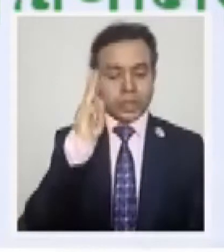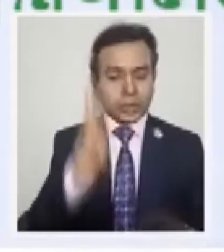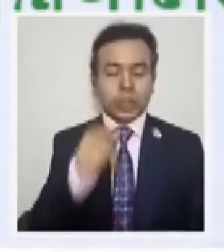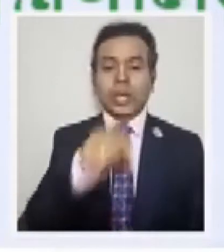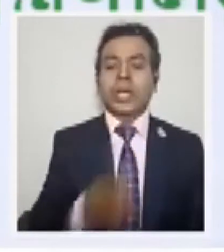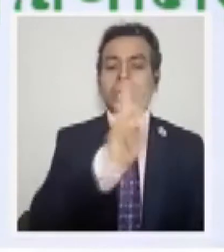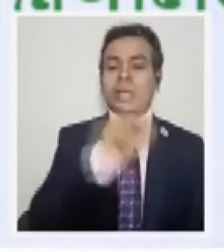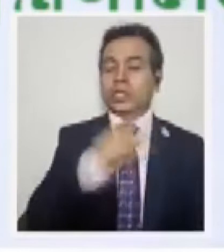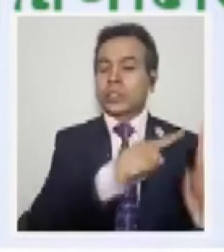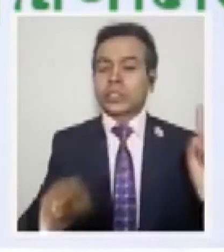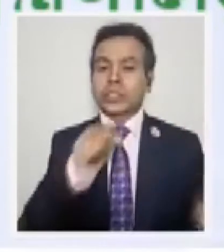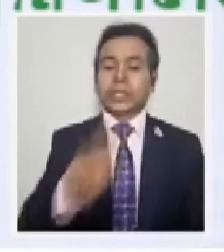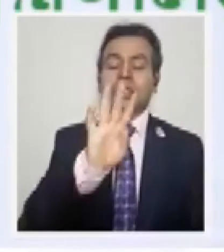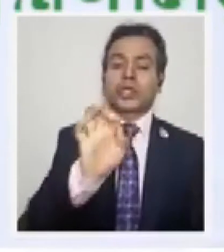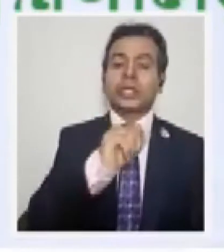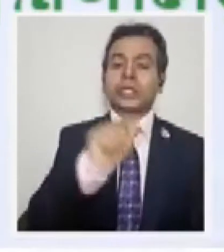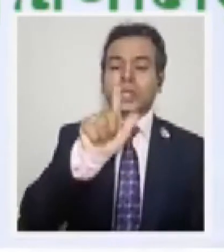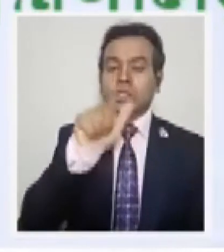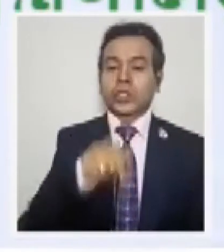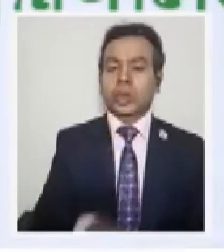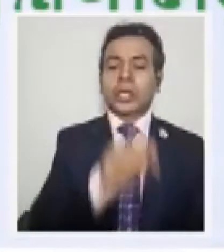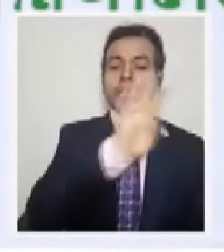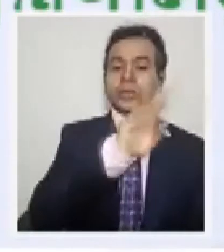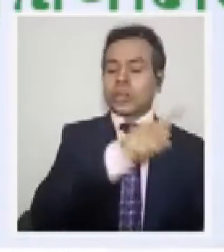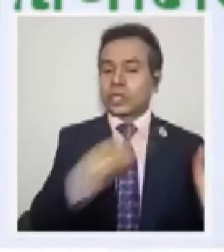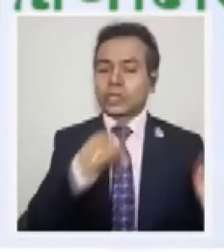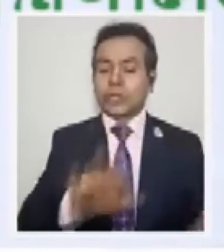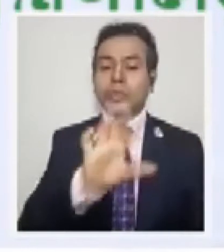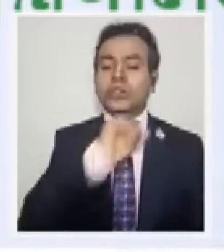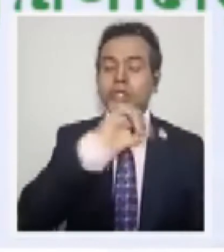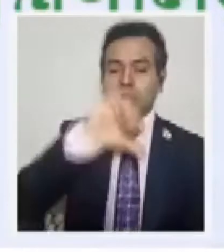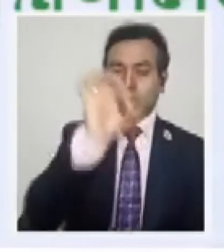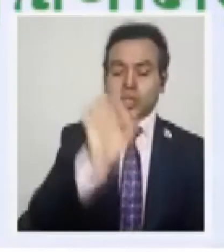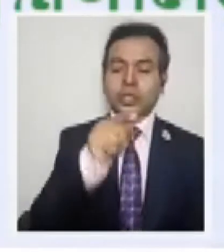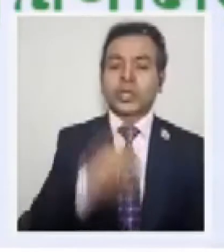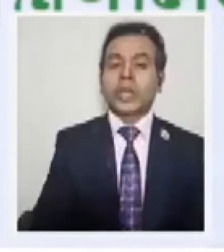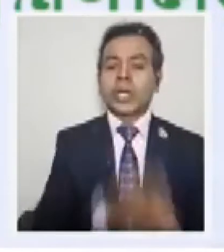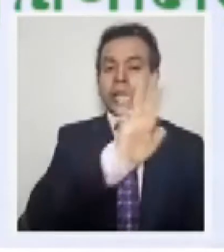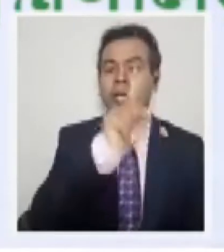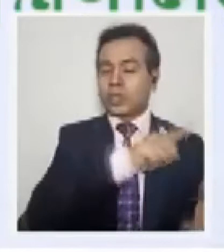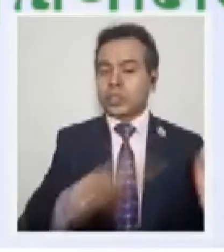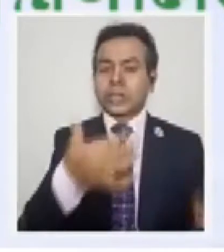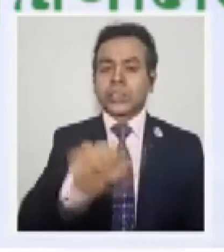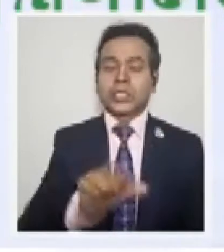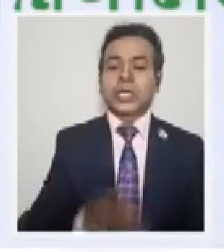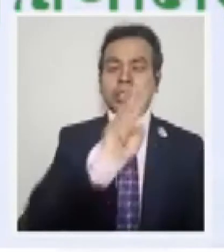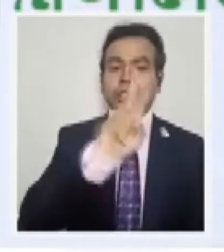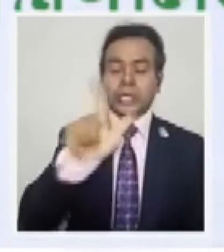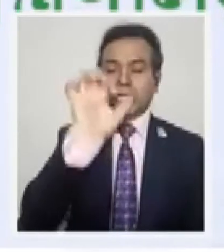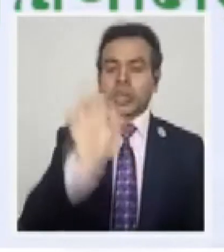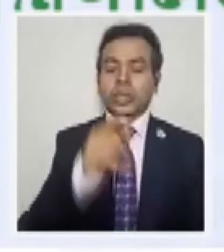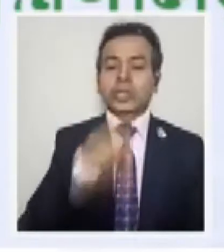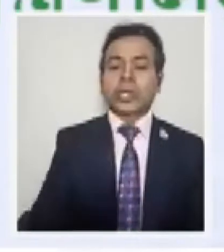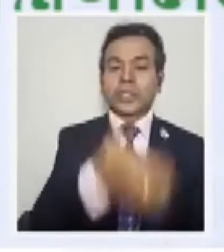থেকে 20 0 শতাংশ, 21 থেকে 30 3 শতাংশ, 31 থেকে 40 7 শতাংশ, 41 থেকে 50